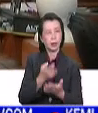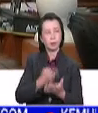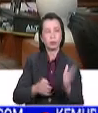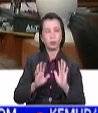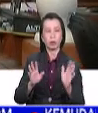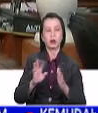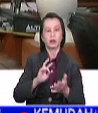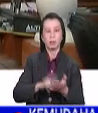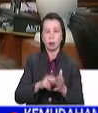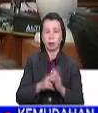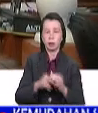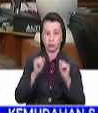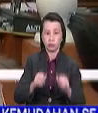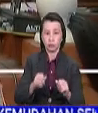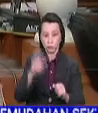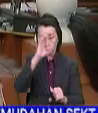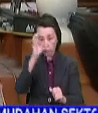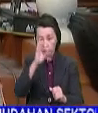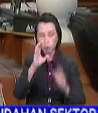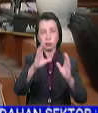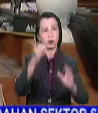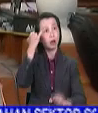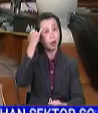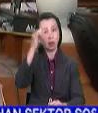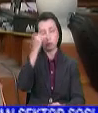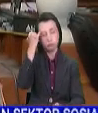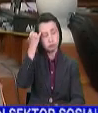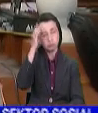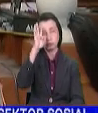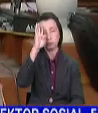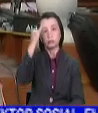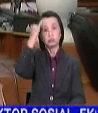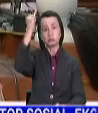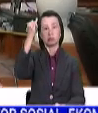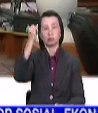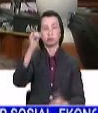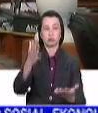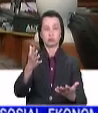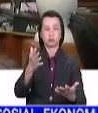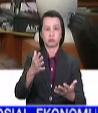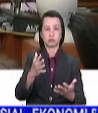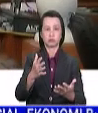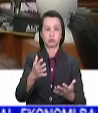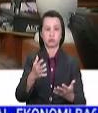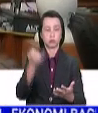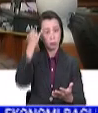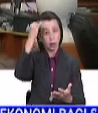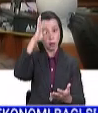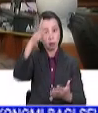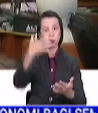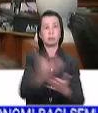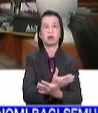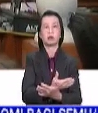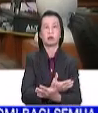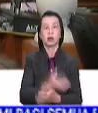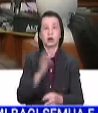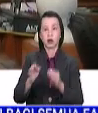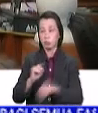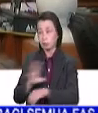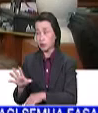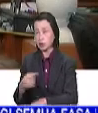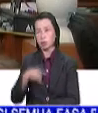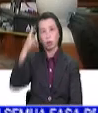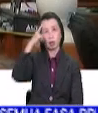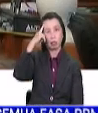kita dapat menurut satu cara baru ya bilik kitab endemik kita jangan mati pikiran Nikita orang kreatif nih kita boleh